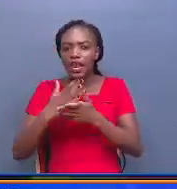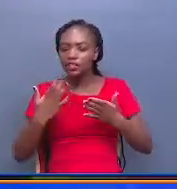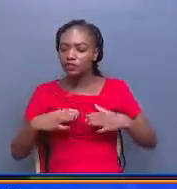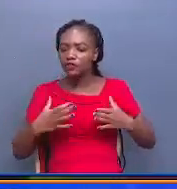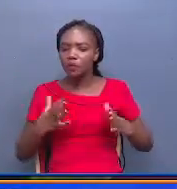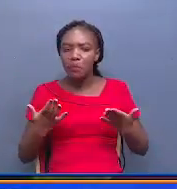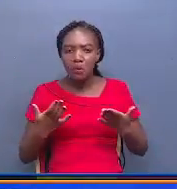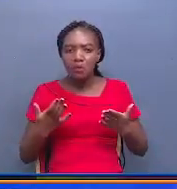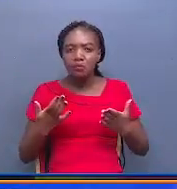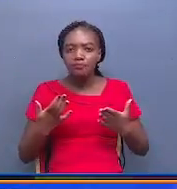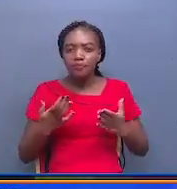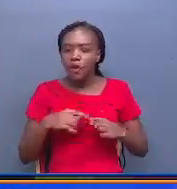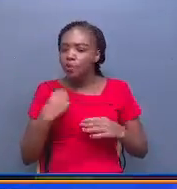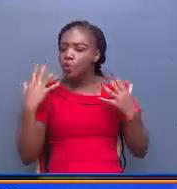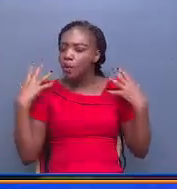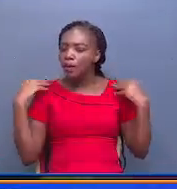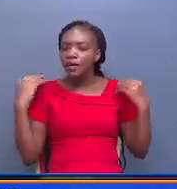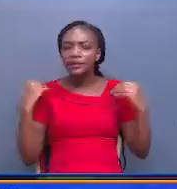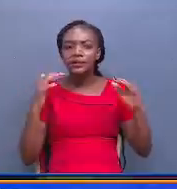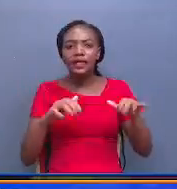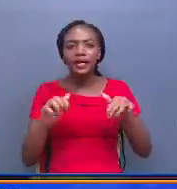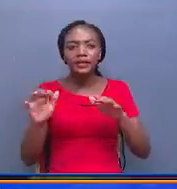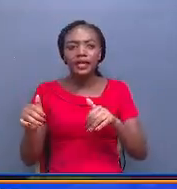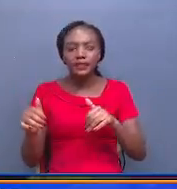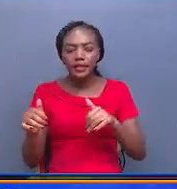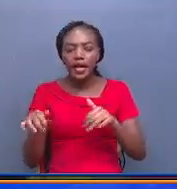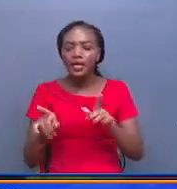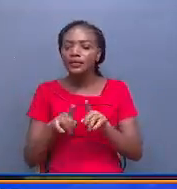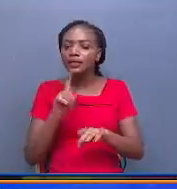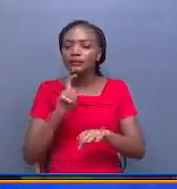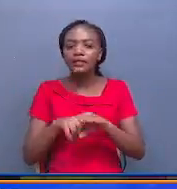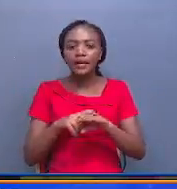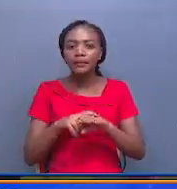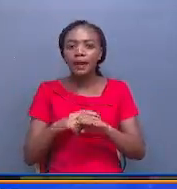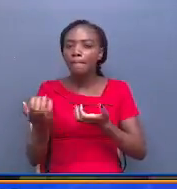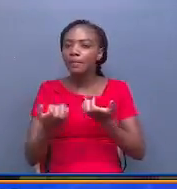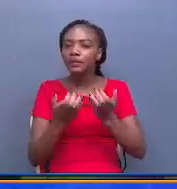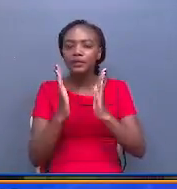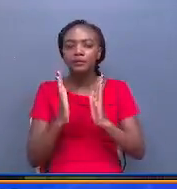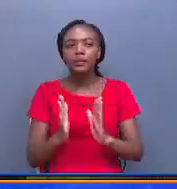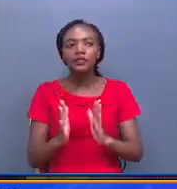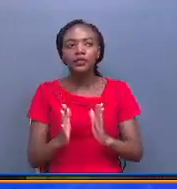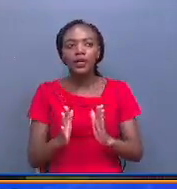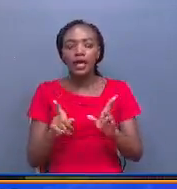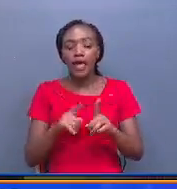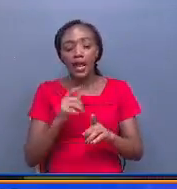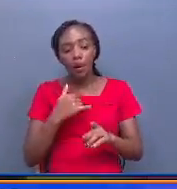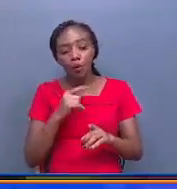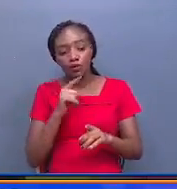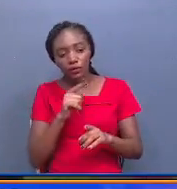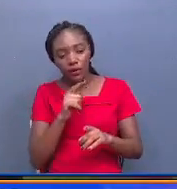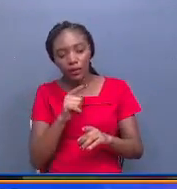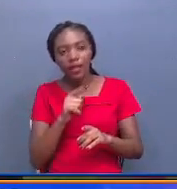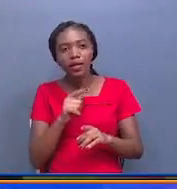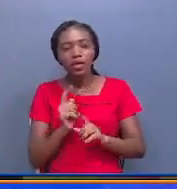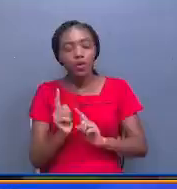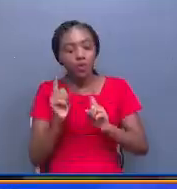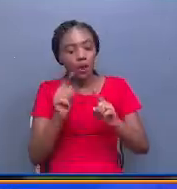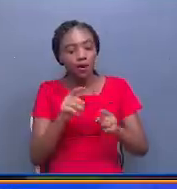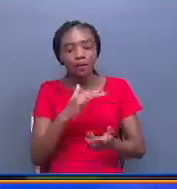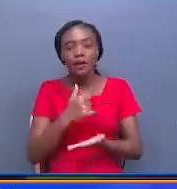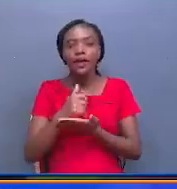majani chai na maziwa, nikikusikia ukiongea unapigania wafanyabiashara, na kutaka ukuje